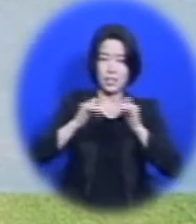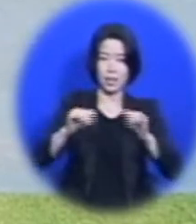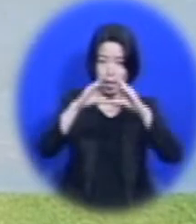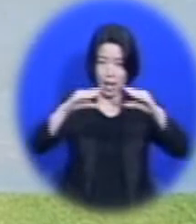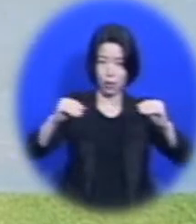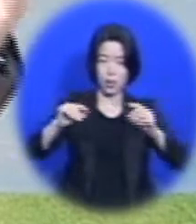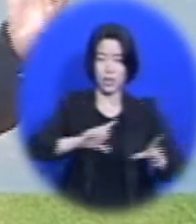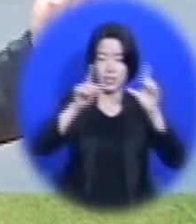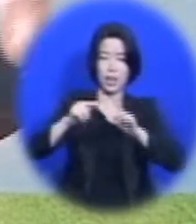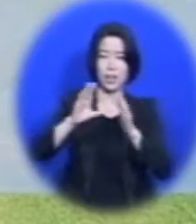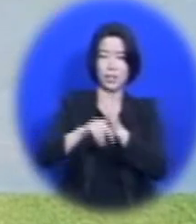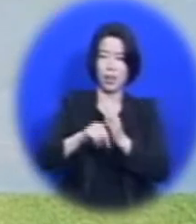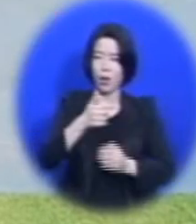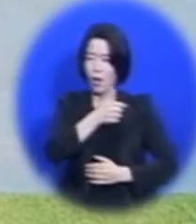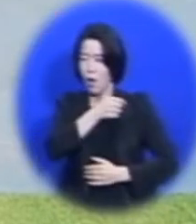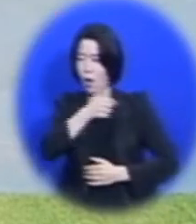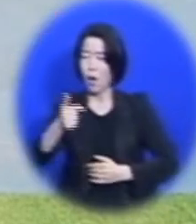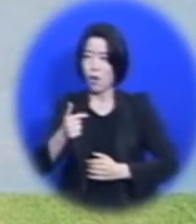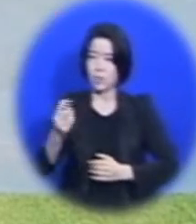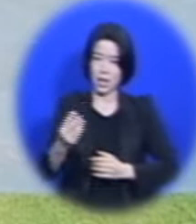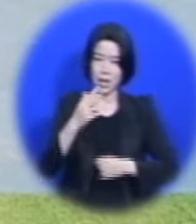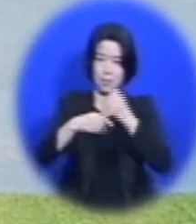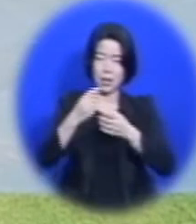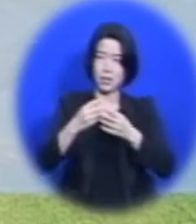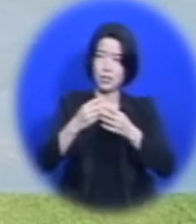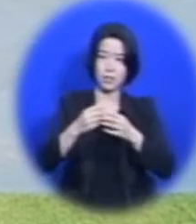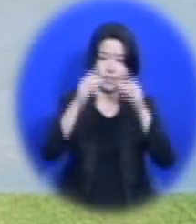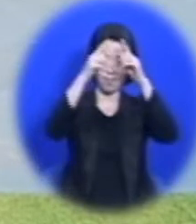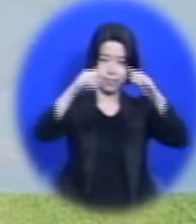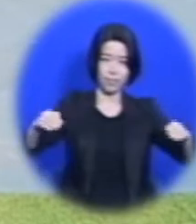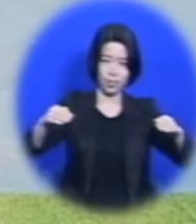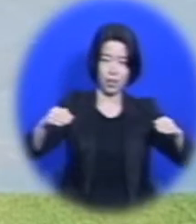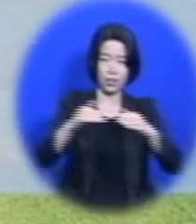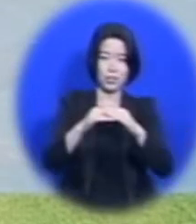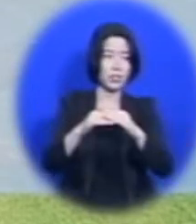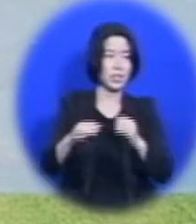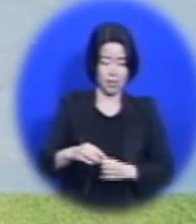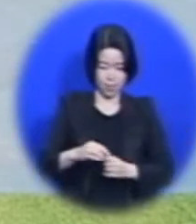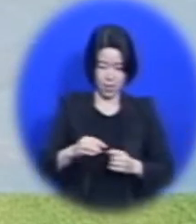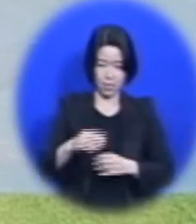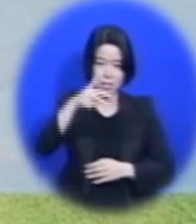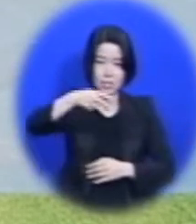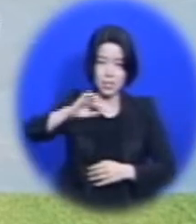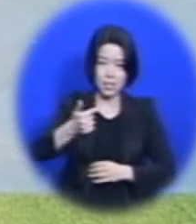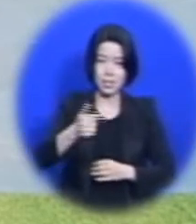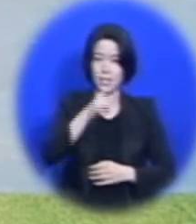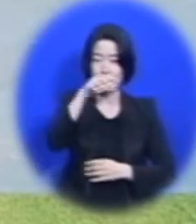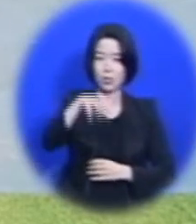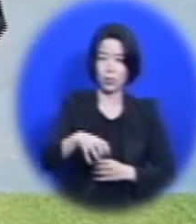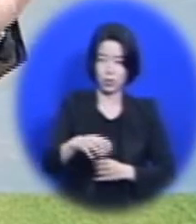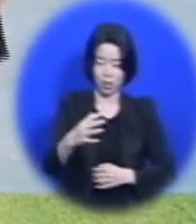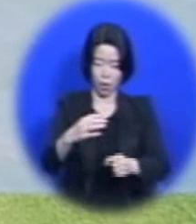엄청난 신전을 보고 살았습니다. 스핑크스, 피라미드, 시내에 있는 곳은